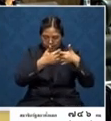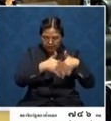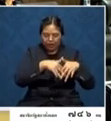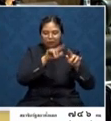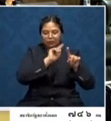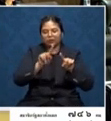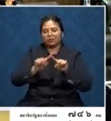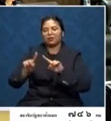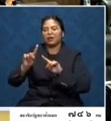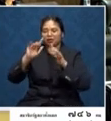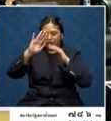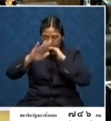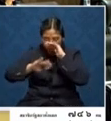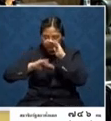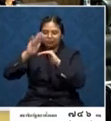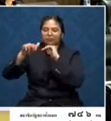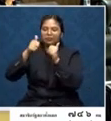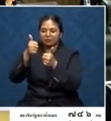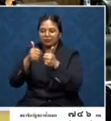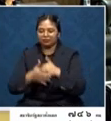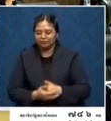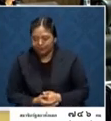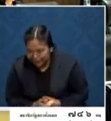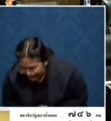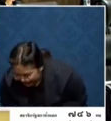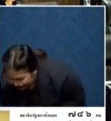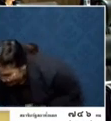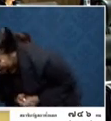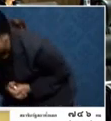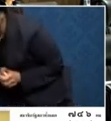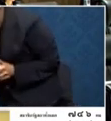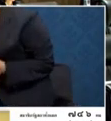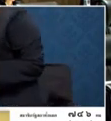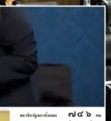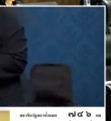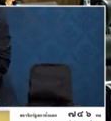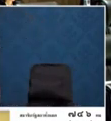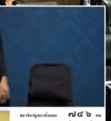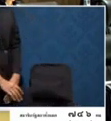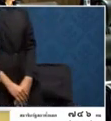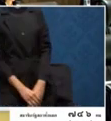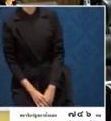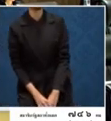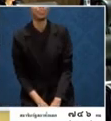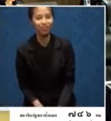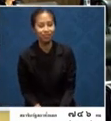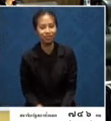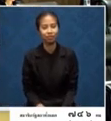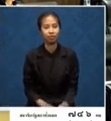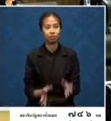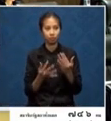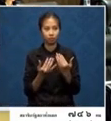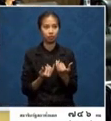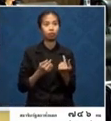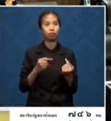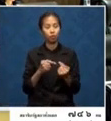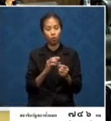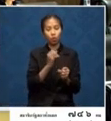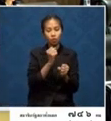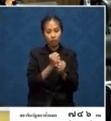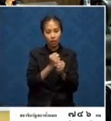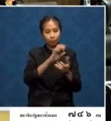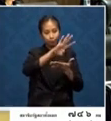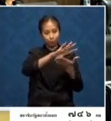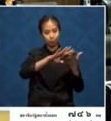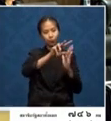สำคัญที่สุดค่ะที่ฉันคิดว่าหน่วยงานทักก้านี้ต้องใช้กฎหมายพระราชบัญญัติในการจัดตั้งค่ะเพื่อให้เกิดความต่อเนื่องของการทำนโยบายไม่ว่าจ